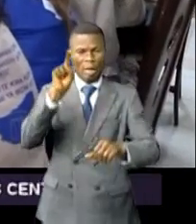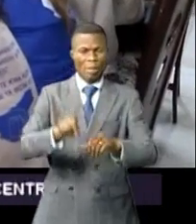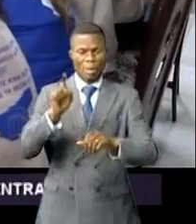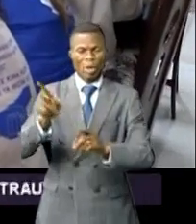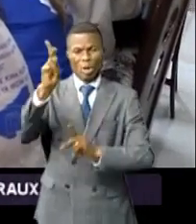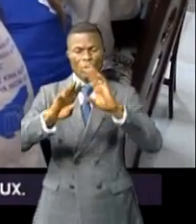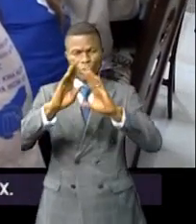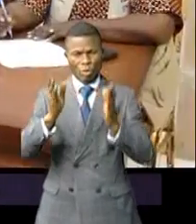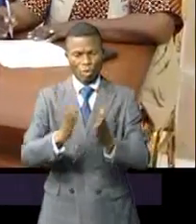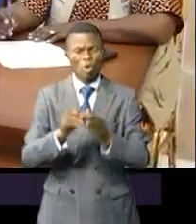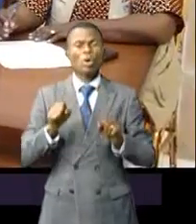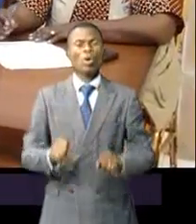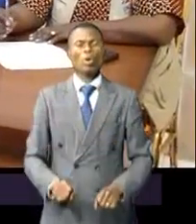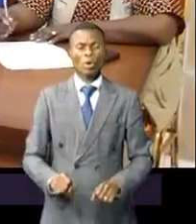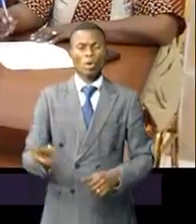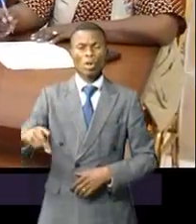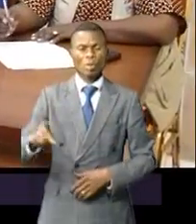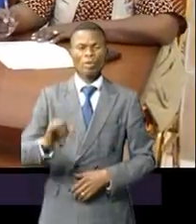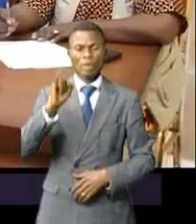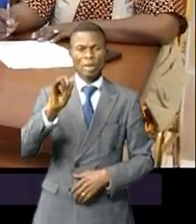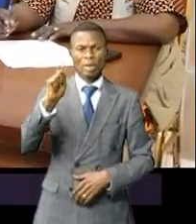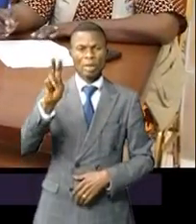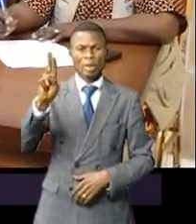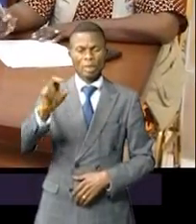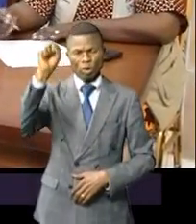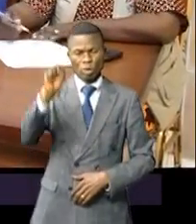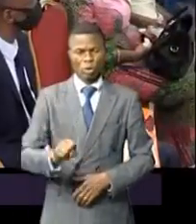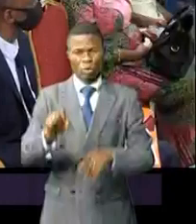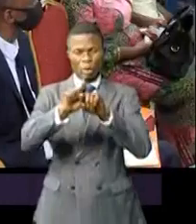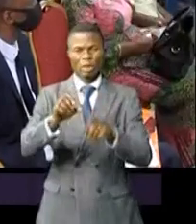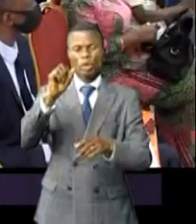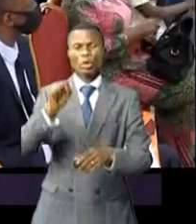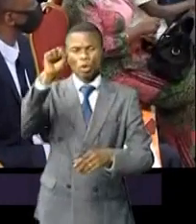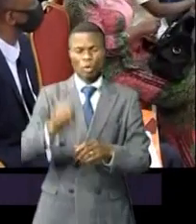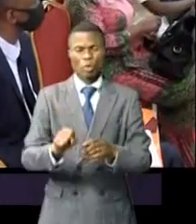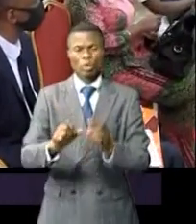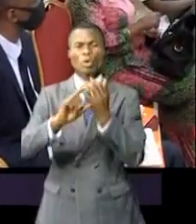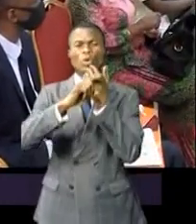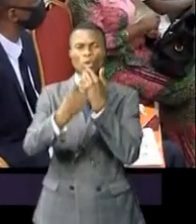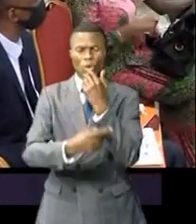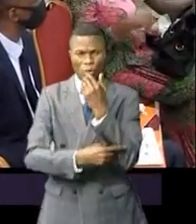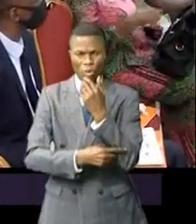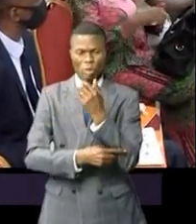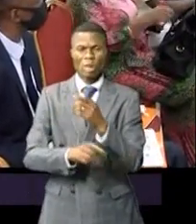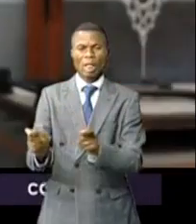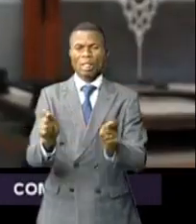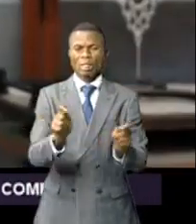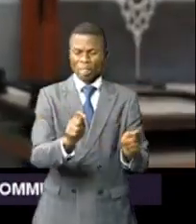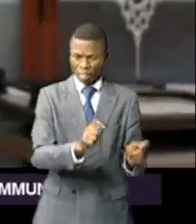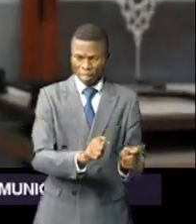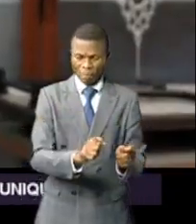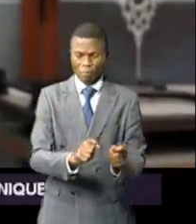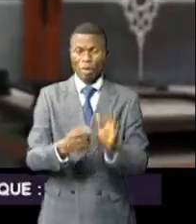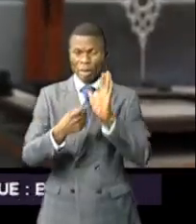populations meurtries dans les provinces de l'Ituri, Nord et Sud Kivu et le Tanganyika en proie à des guerres armées. C'est ce